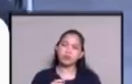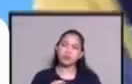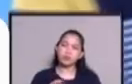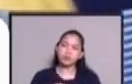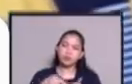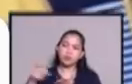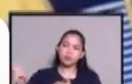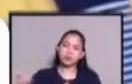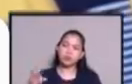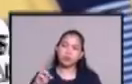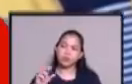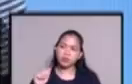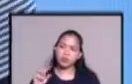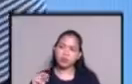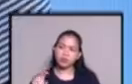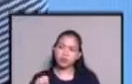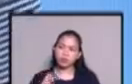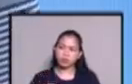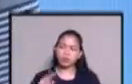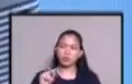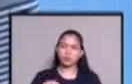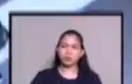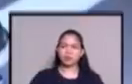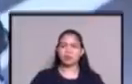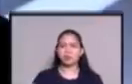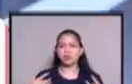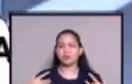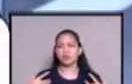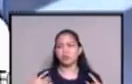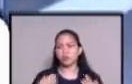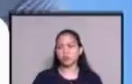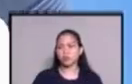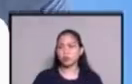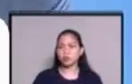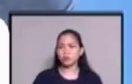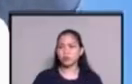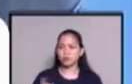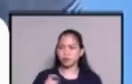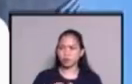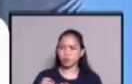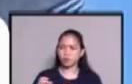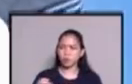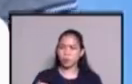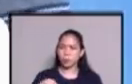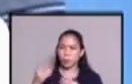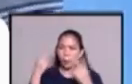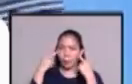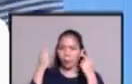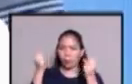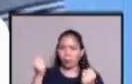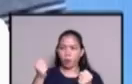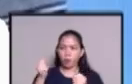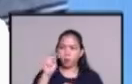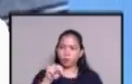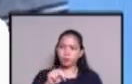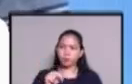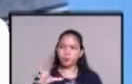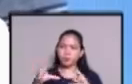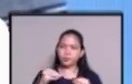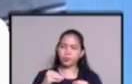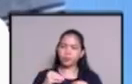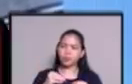ransom. Kaya nga, kailangan talaga ng livelihood. Sumulat talaga sila upang iparating kay Presidente. Nagusto na